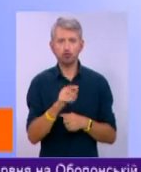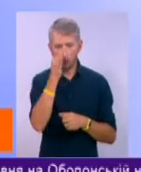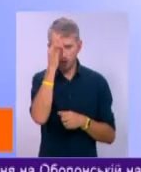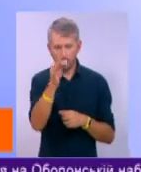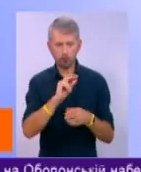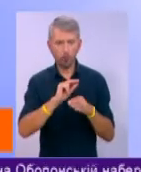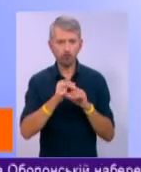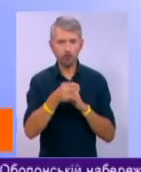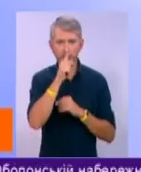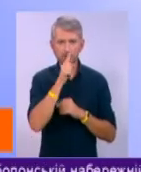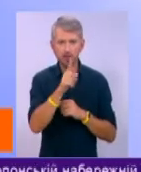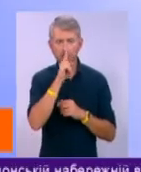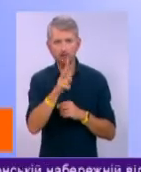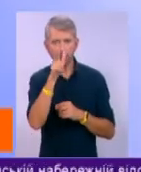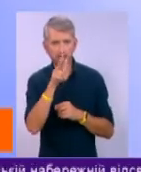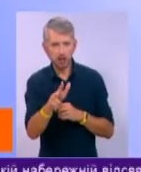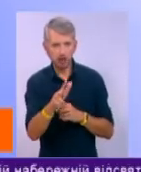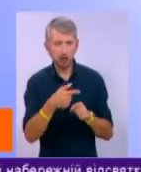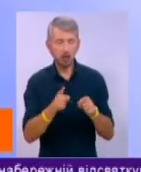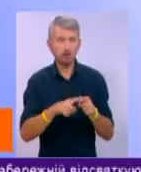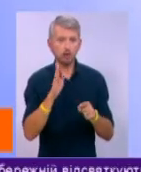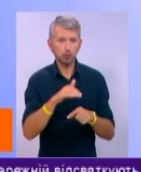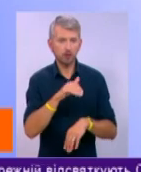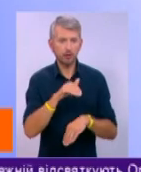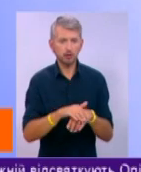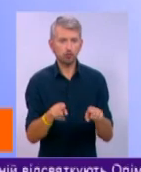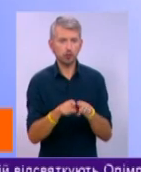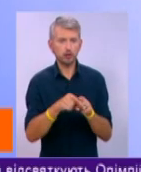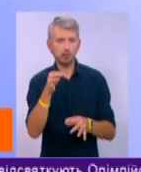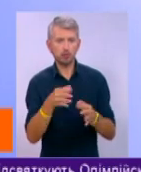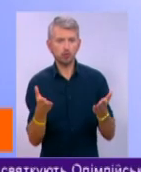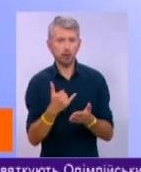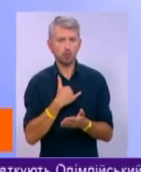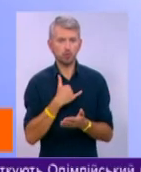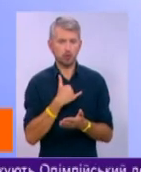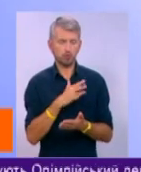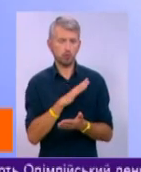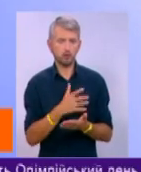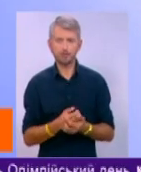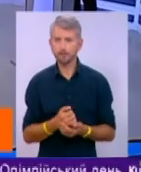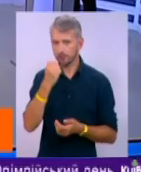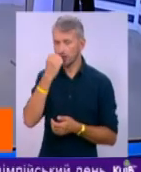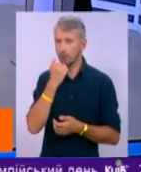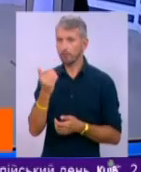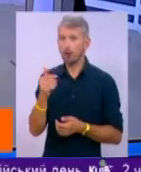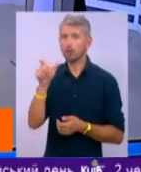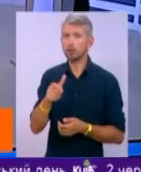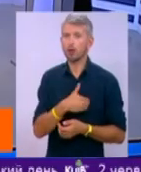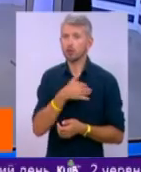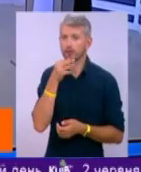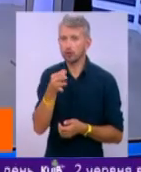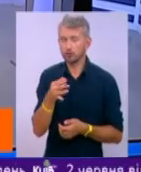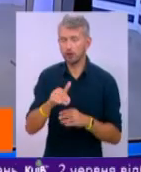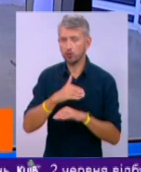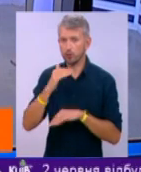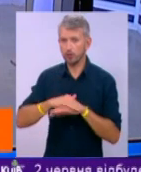через місяць, два-три, це буде фактично той самий суд, який у нас і був. Дякую вам, людина, хочу висловитись. Доброго вечора